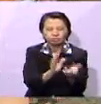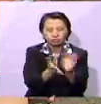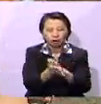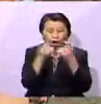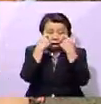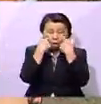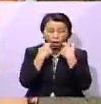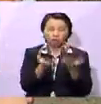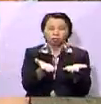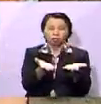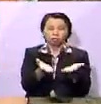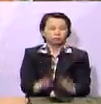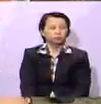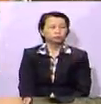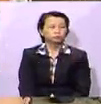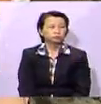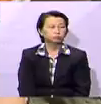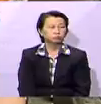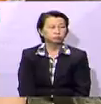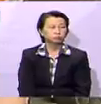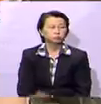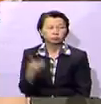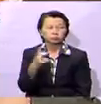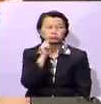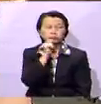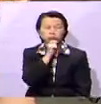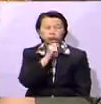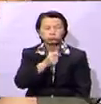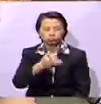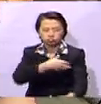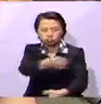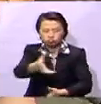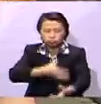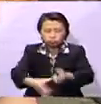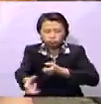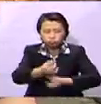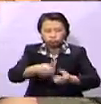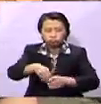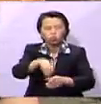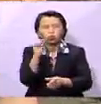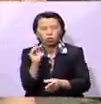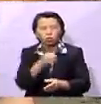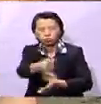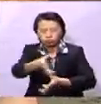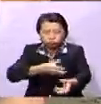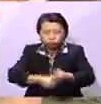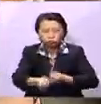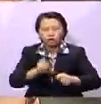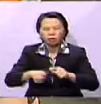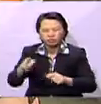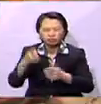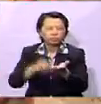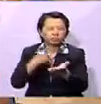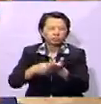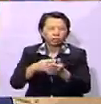tragedi. Orang ni kan pukat, kan dia keluarkan daripada pukat tu je, tapi kadang-kadang dia curi-curi